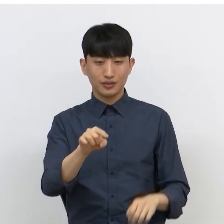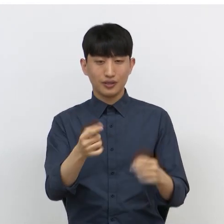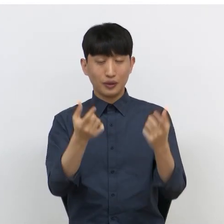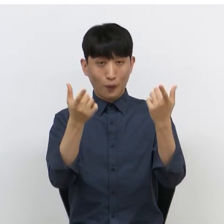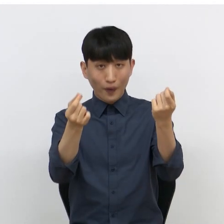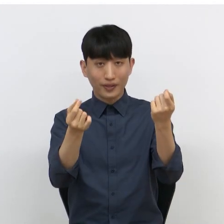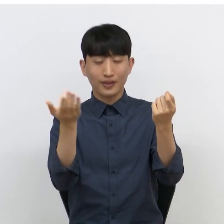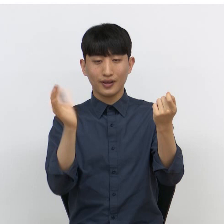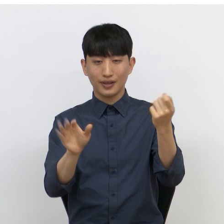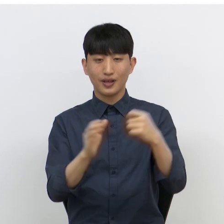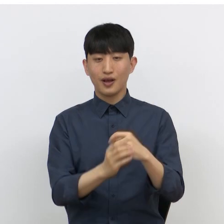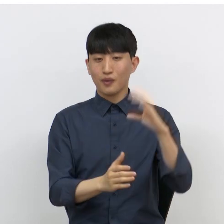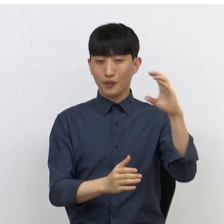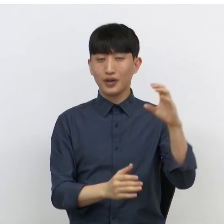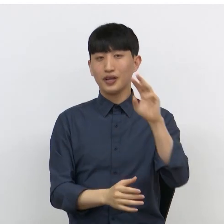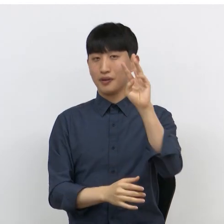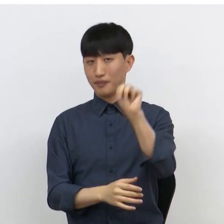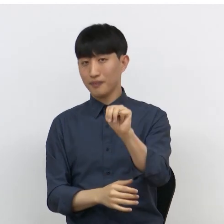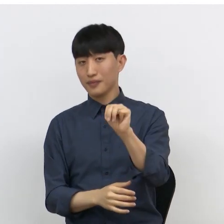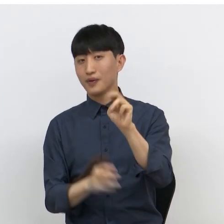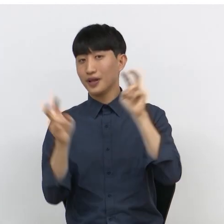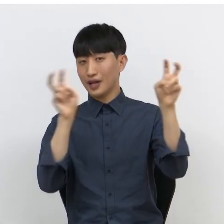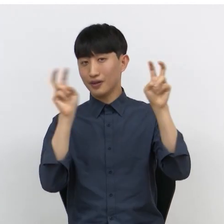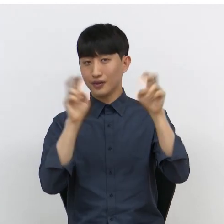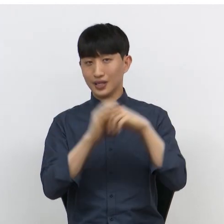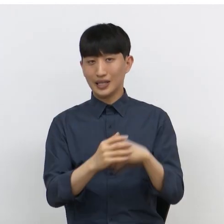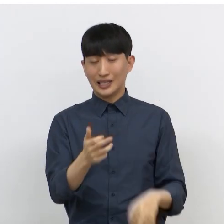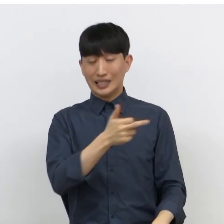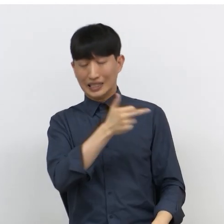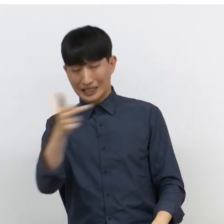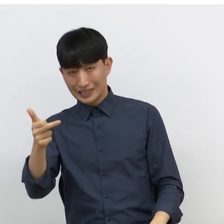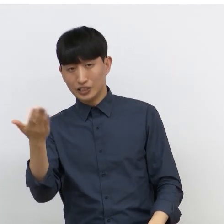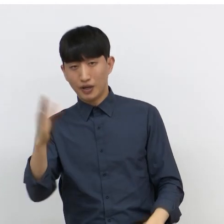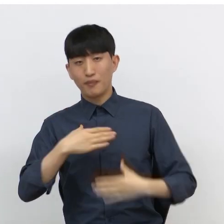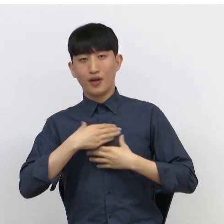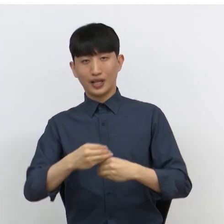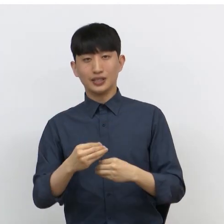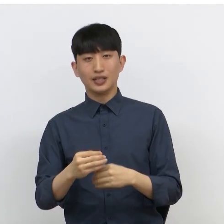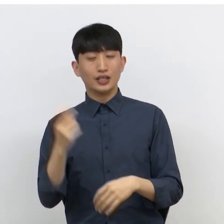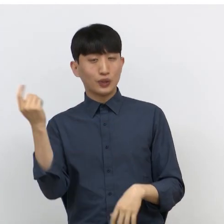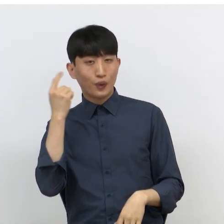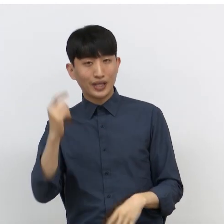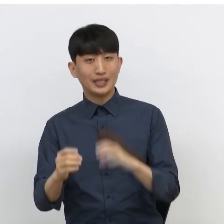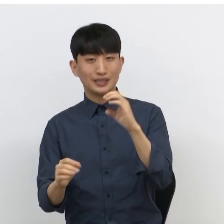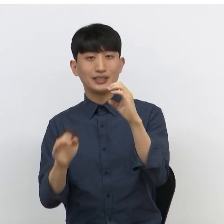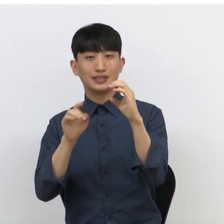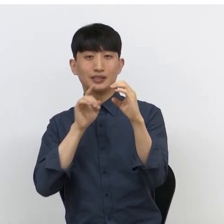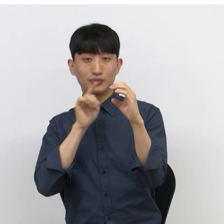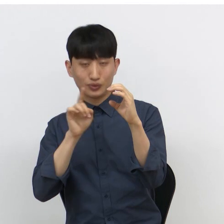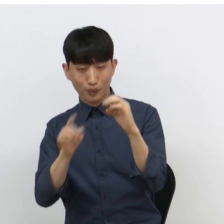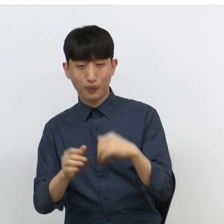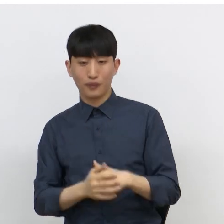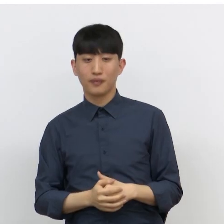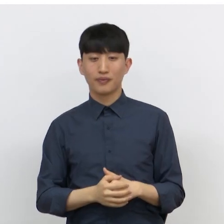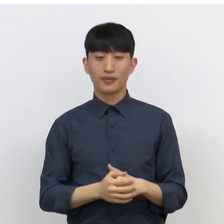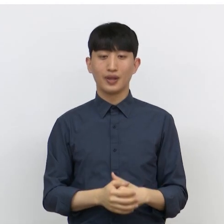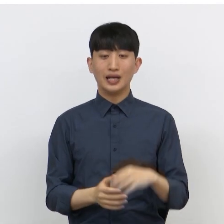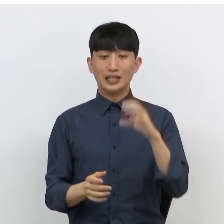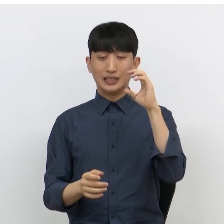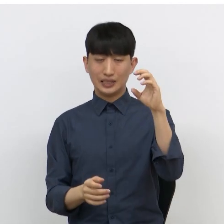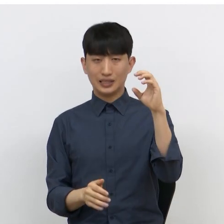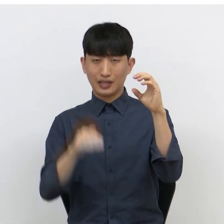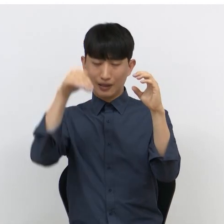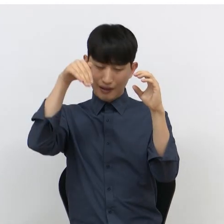건데요. 코클리어나 메델에서는 크지만 편한 소리를 우리가 C레벨로 잡고 있고, 그런데 C레벨이 너무